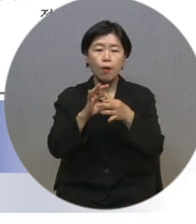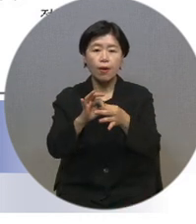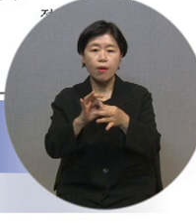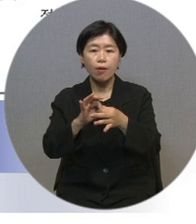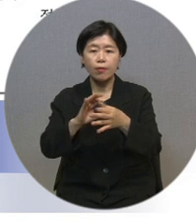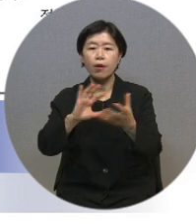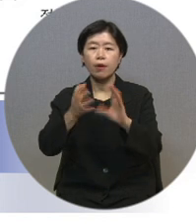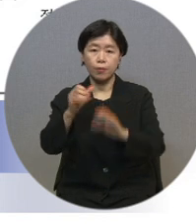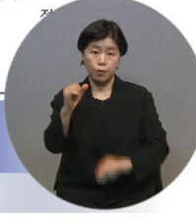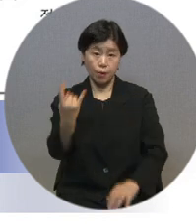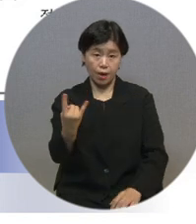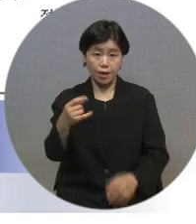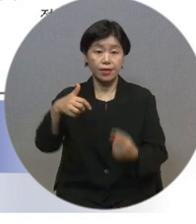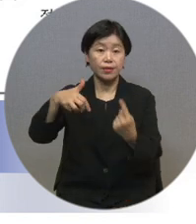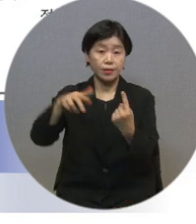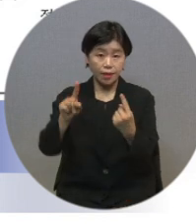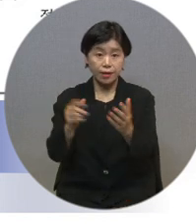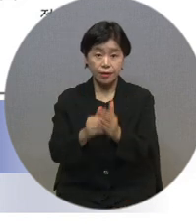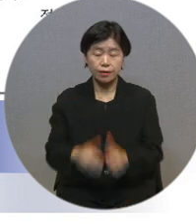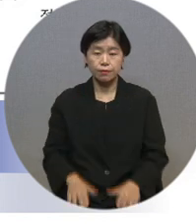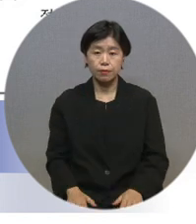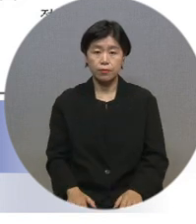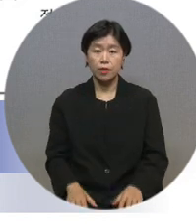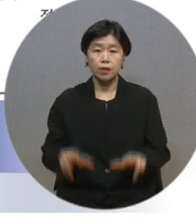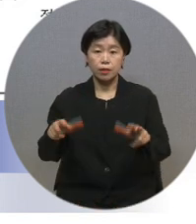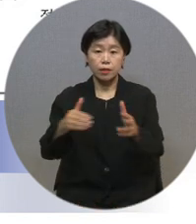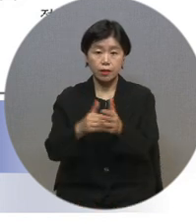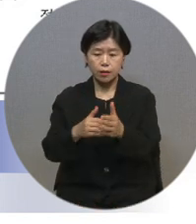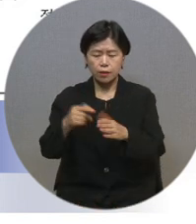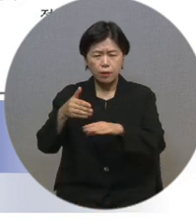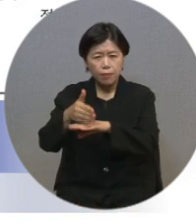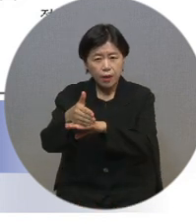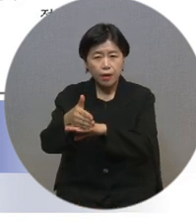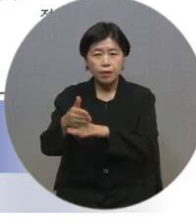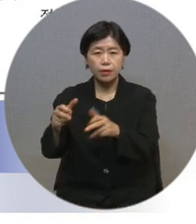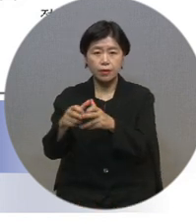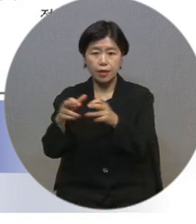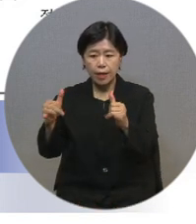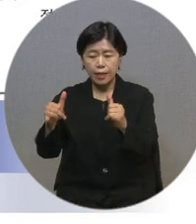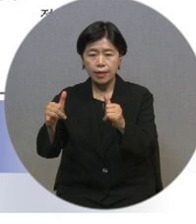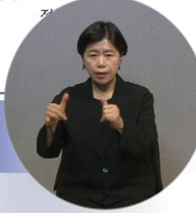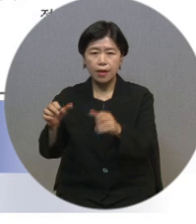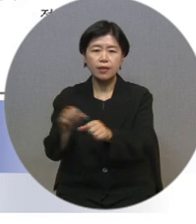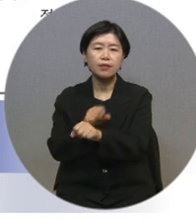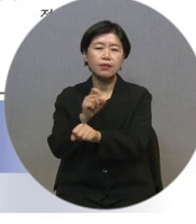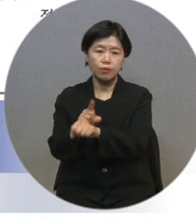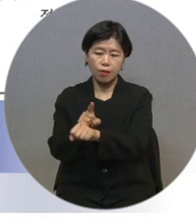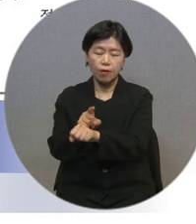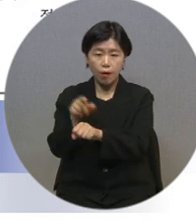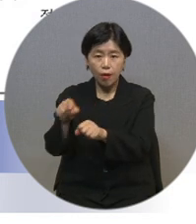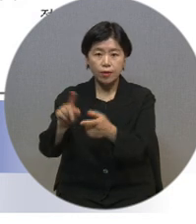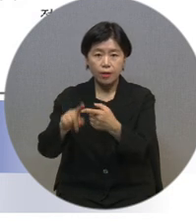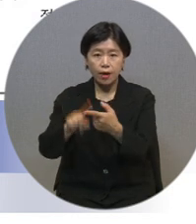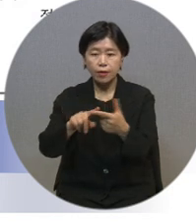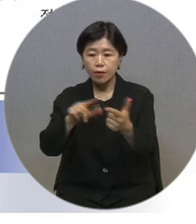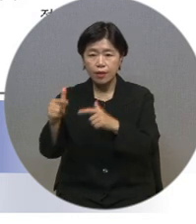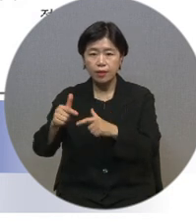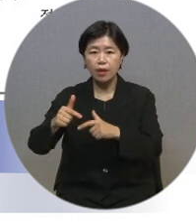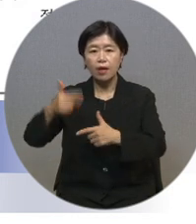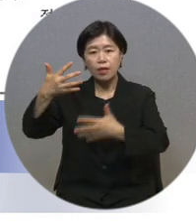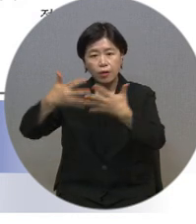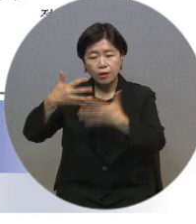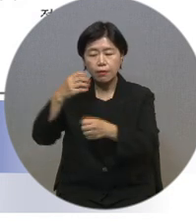개최했습니다 그동안 제작 현장에서는 발달 장애인의 특성을 고려한 영상물 제작 안내서가 필요하다는